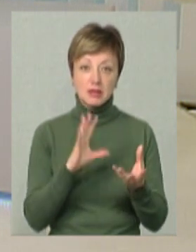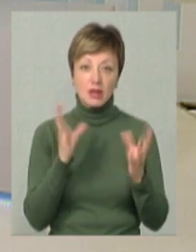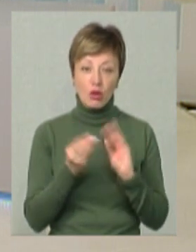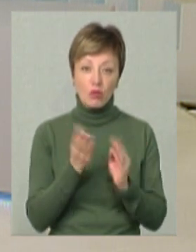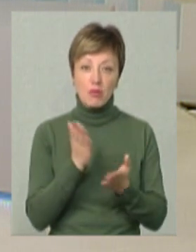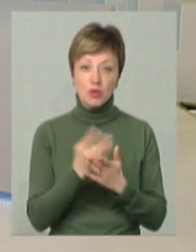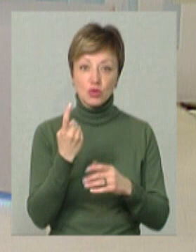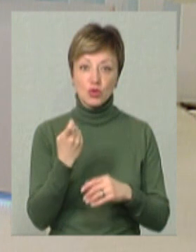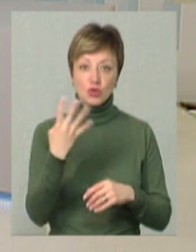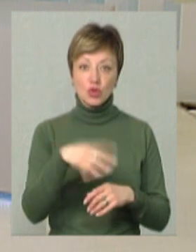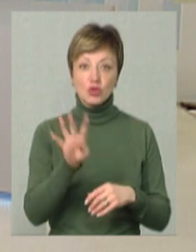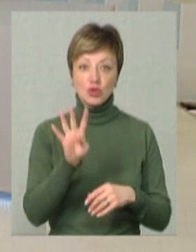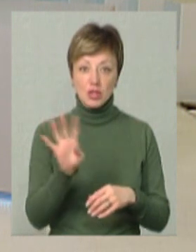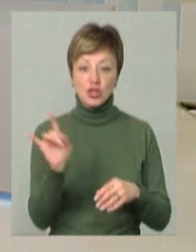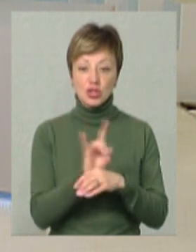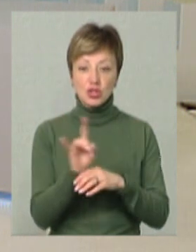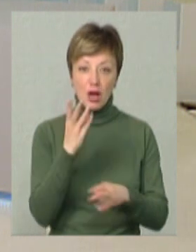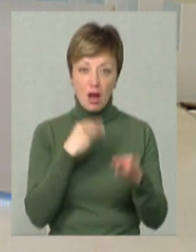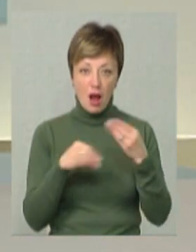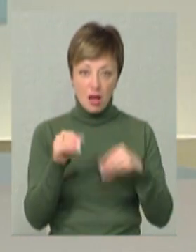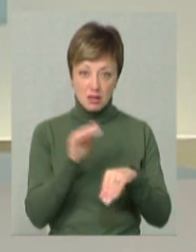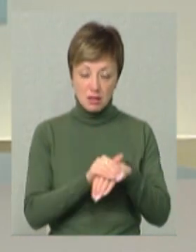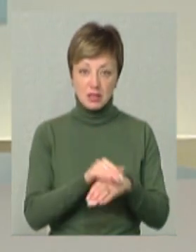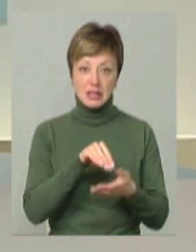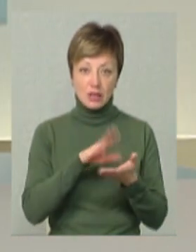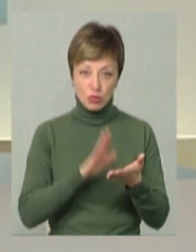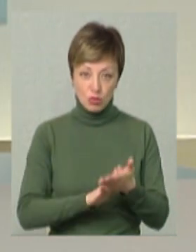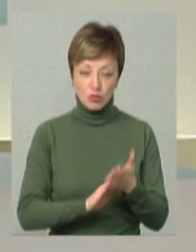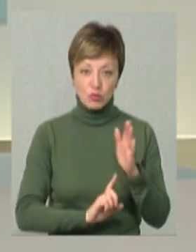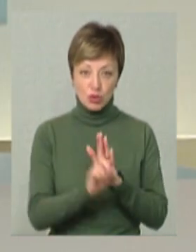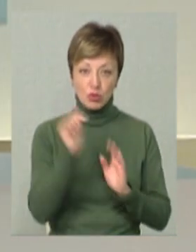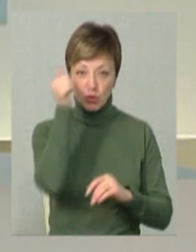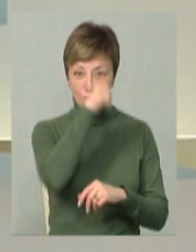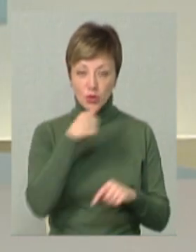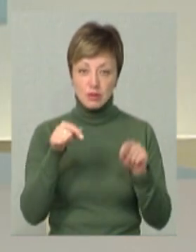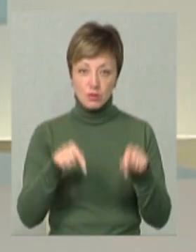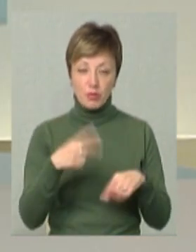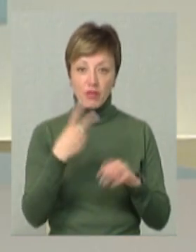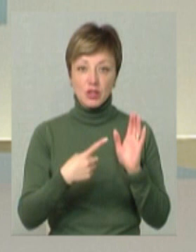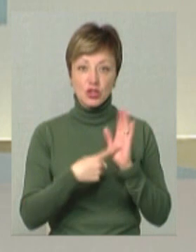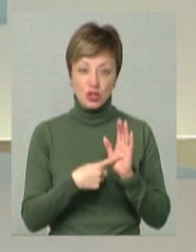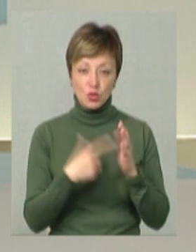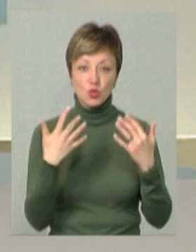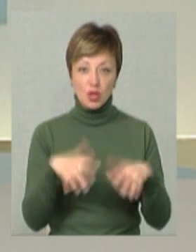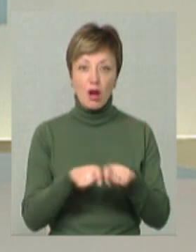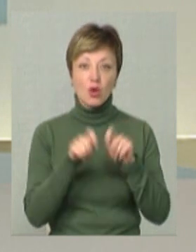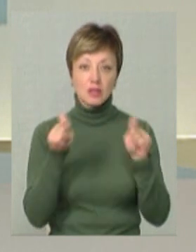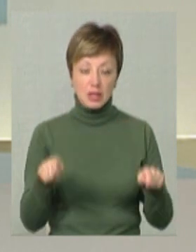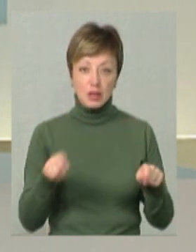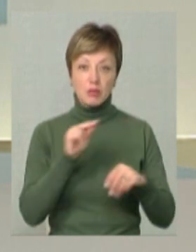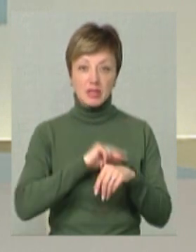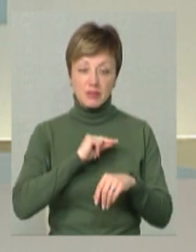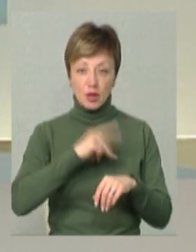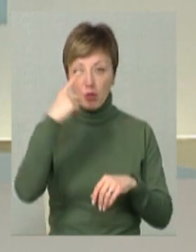маємо 144 шахрайства, зареєстрованих взагалі з початку року у цьому році. 26 з них вже розкриті, і